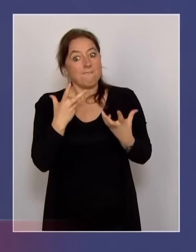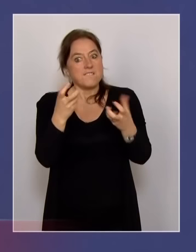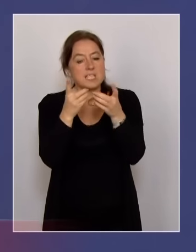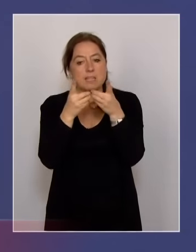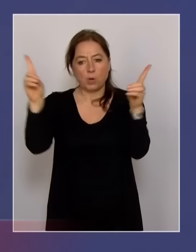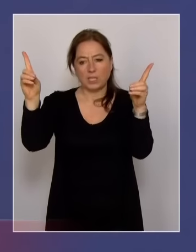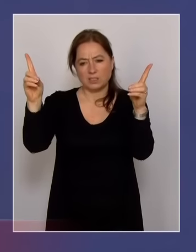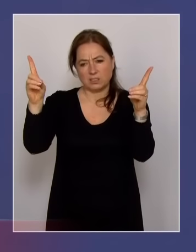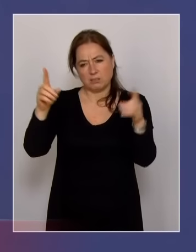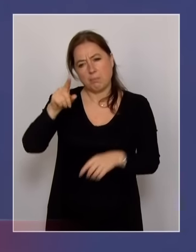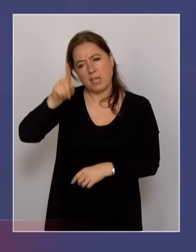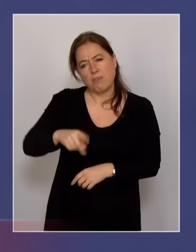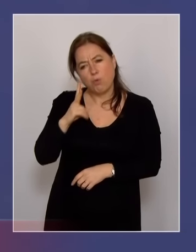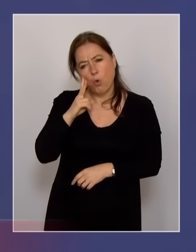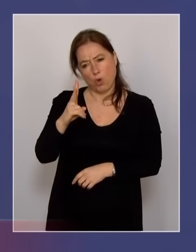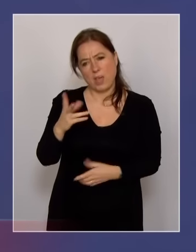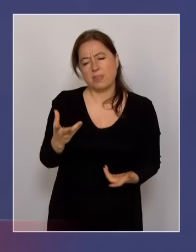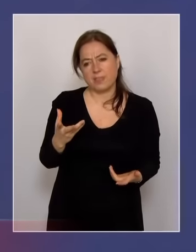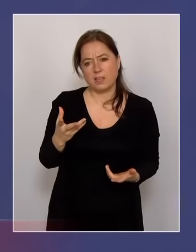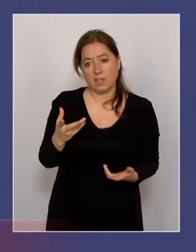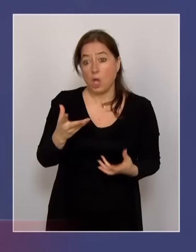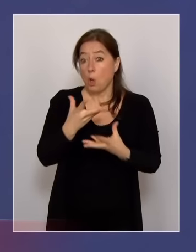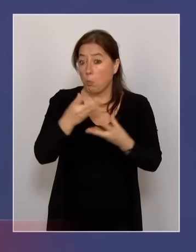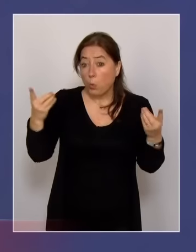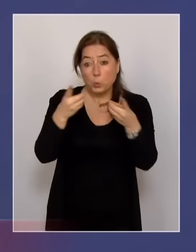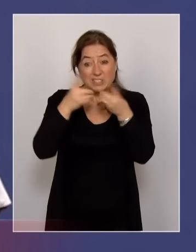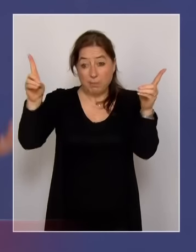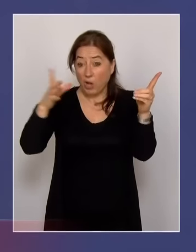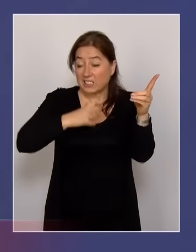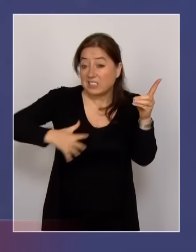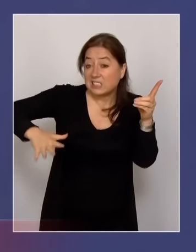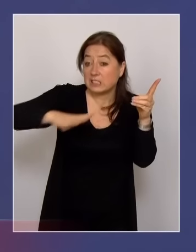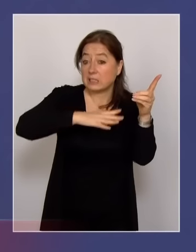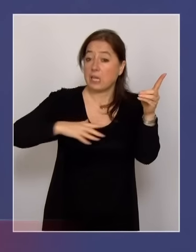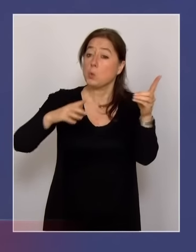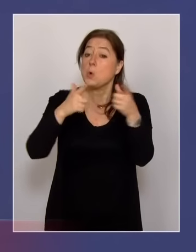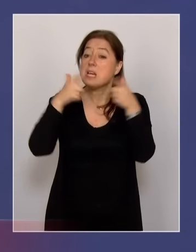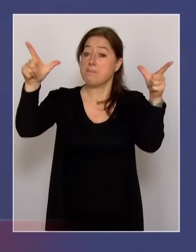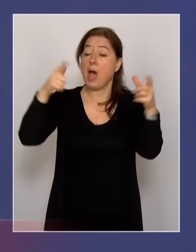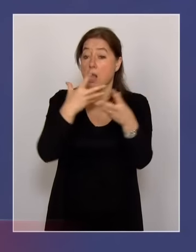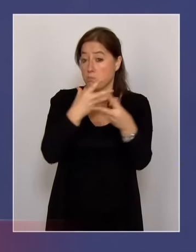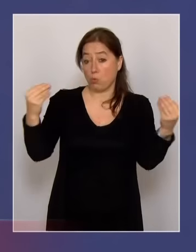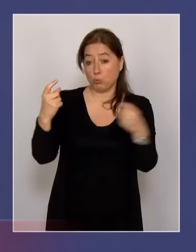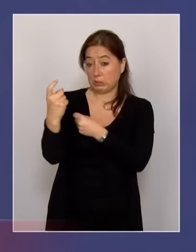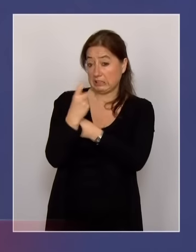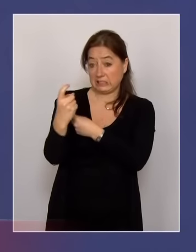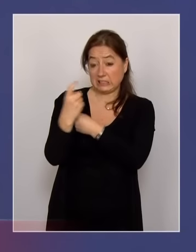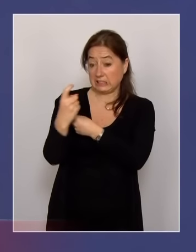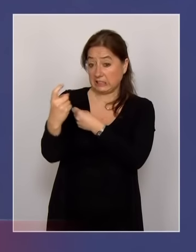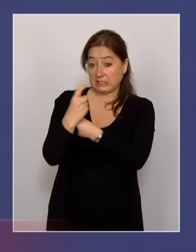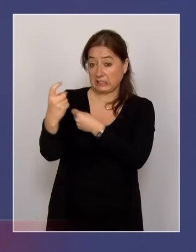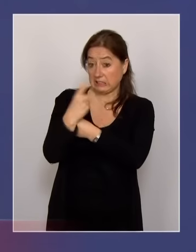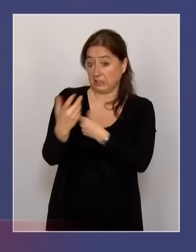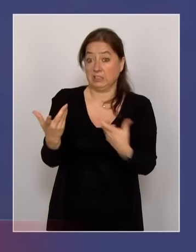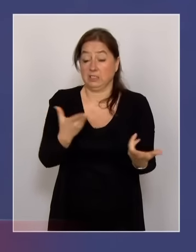Notre démocratie libérale est de plus en plus critiquée, avec des faux arguments, avec une forme d'inversion des valeurs, parce qu'on laisse faire, parce que nous sommes